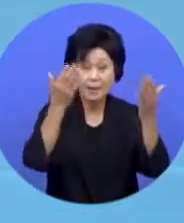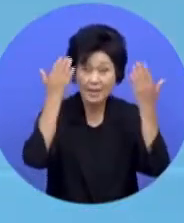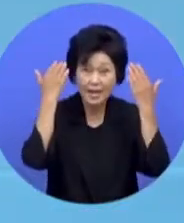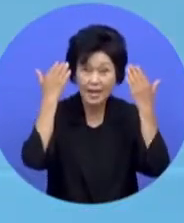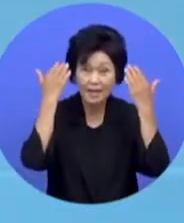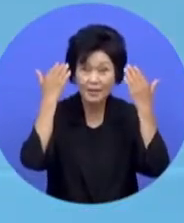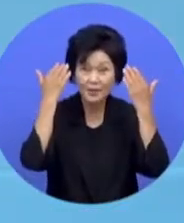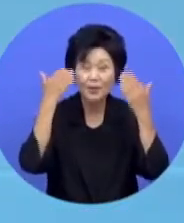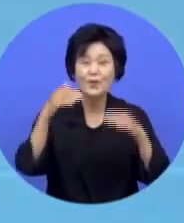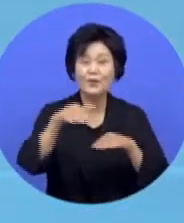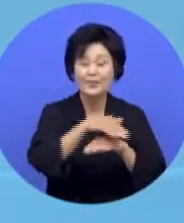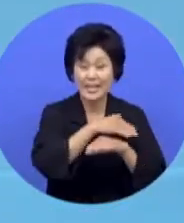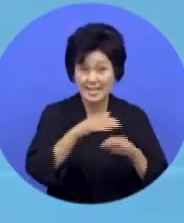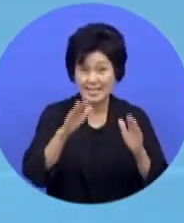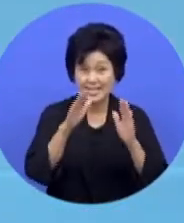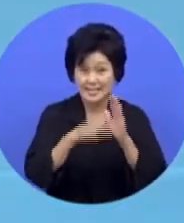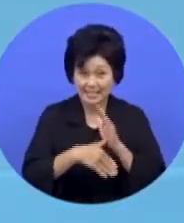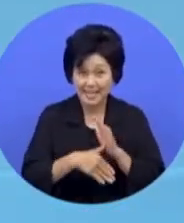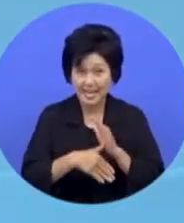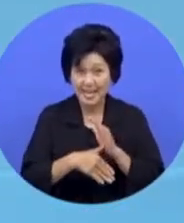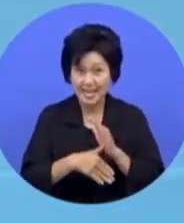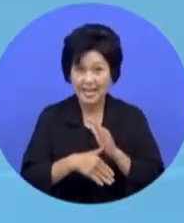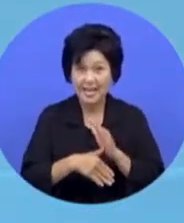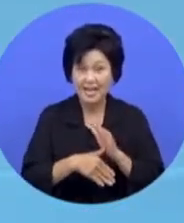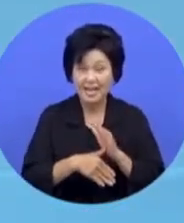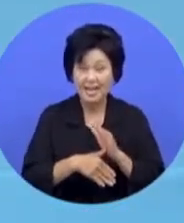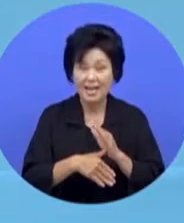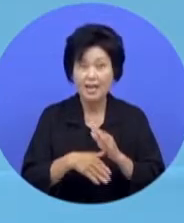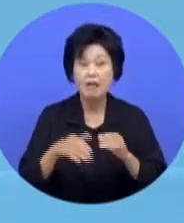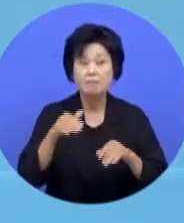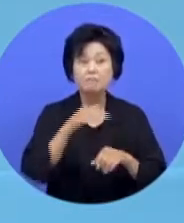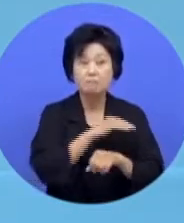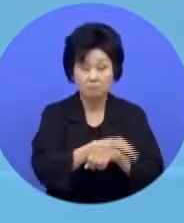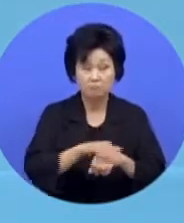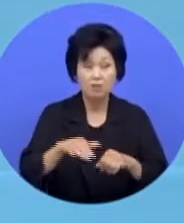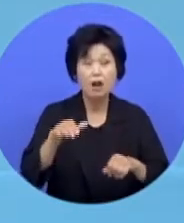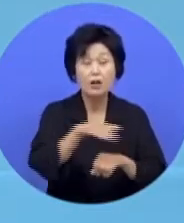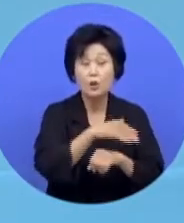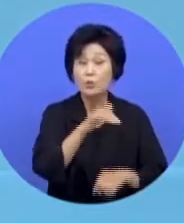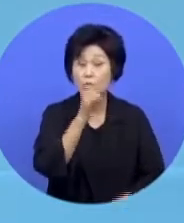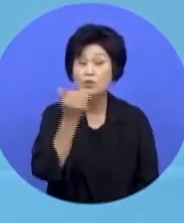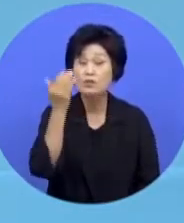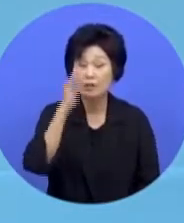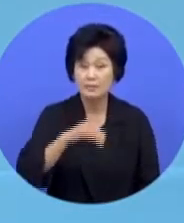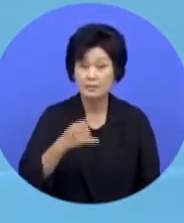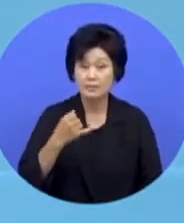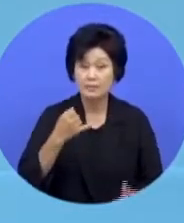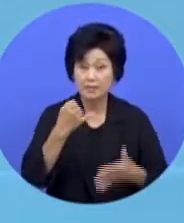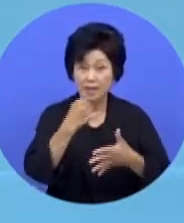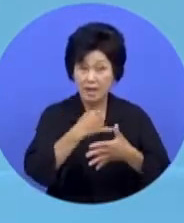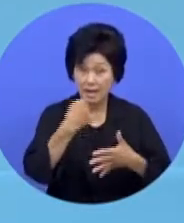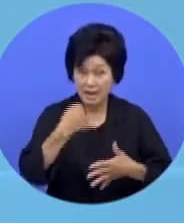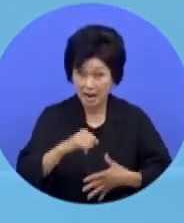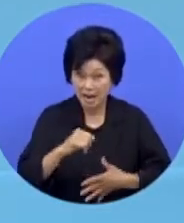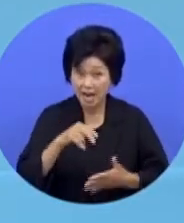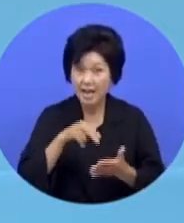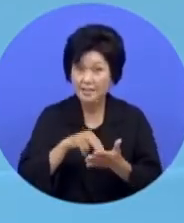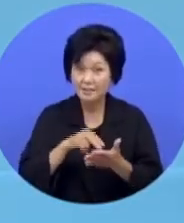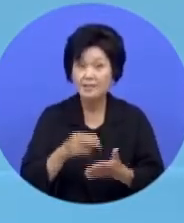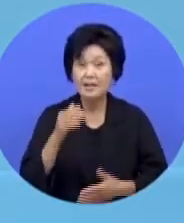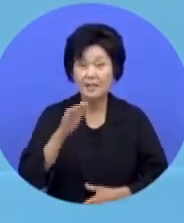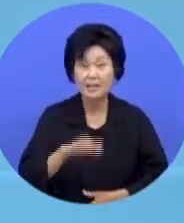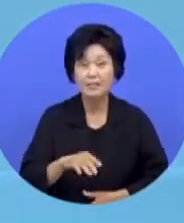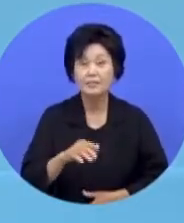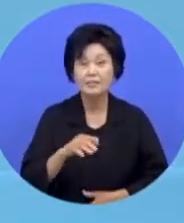참 잘하고 있었단 말이에요. 네. 그런데 이제 장녀라는 입장에서 부모님께서 요 인천